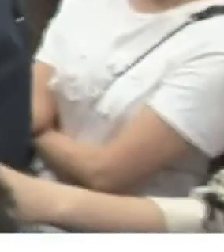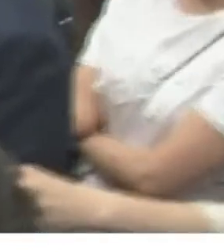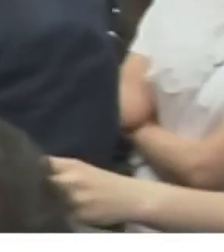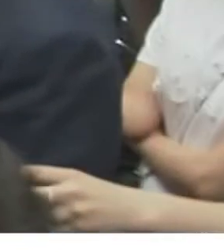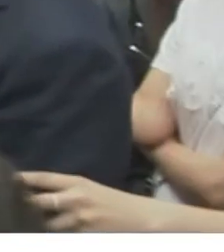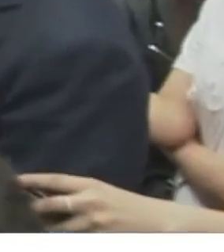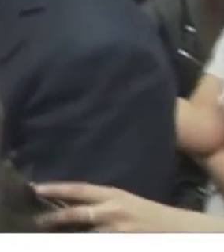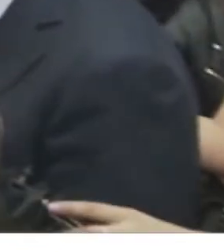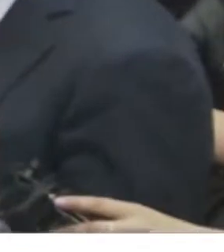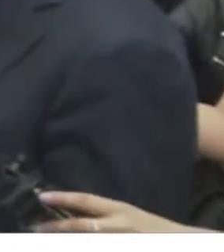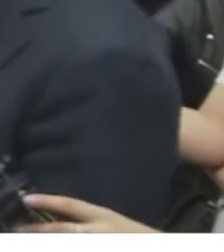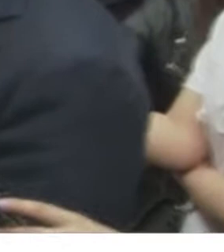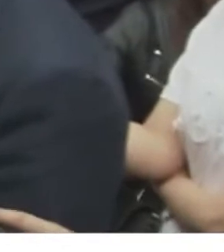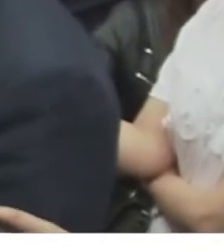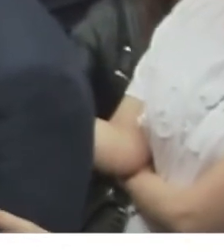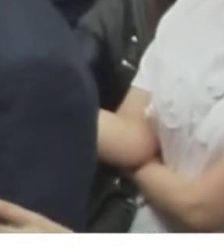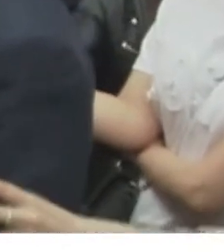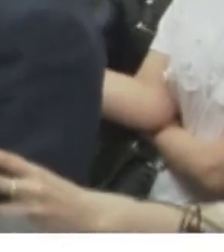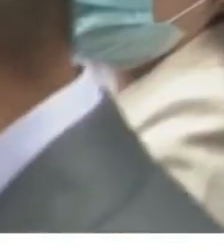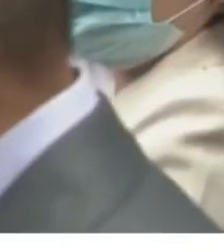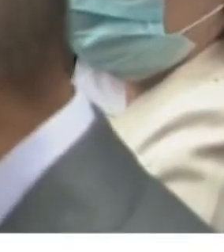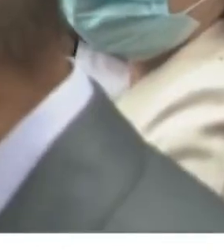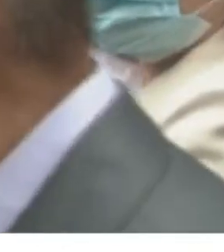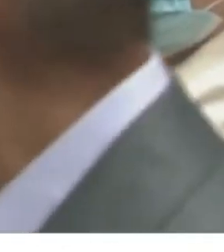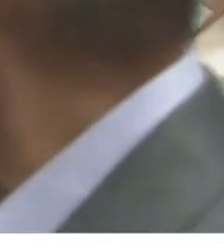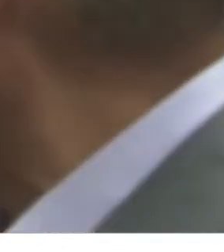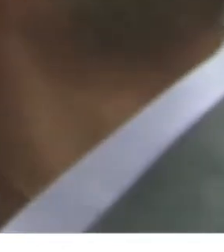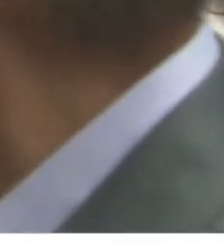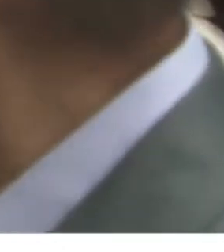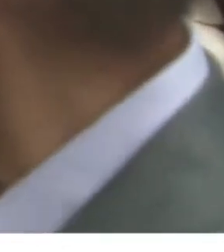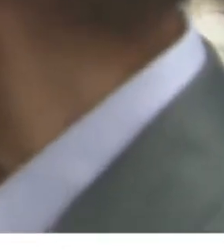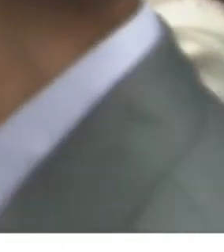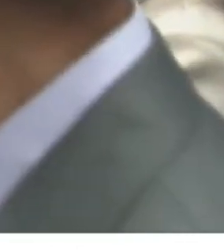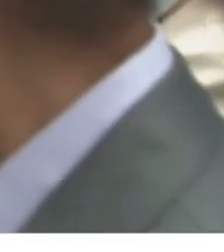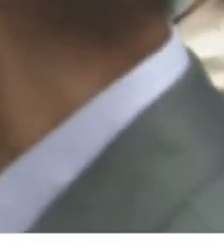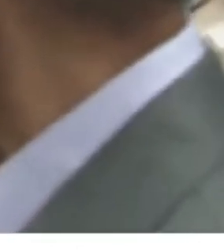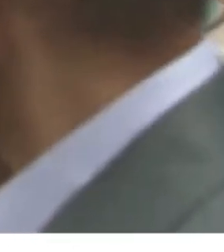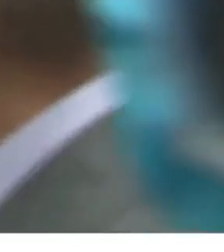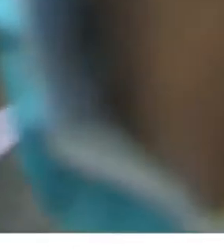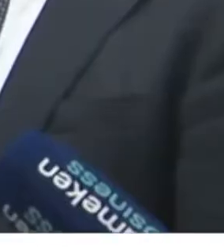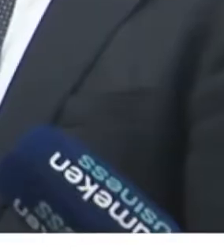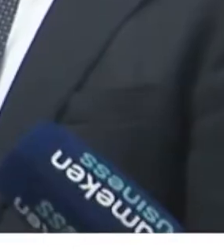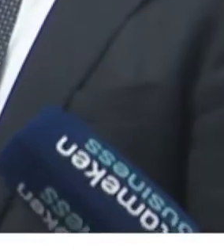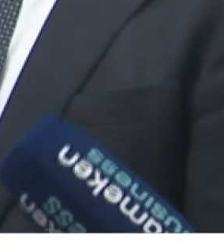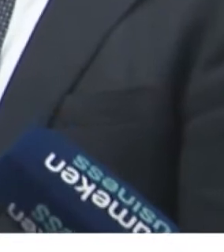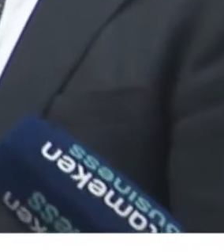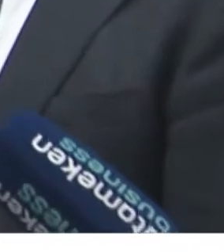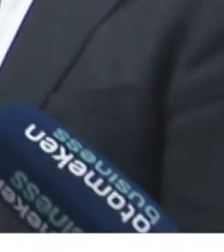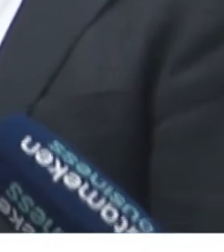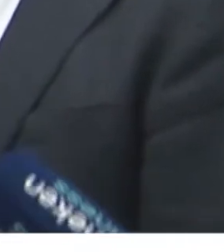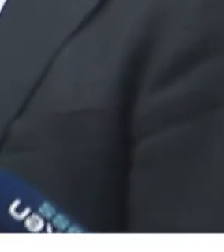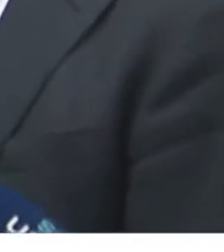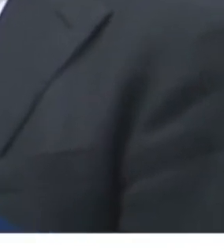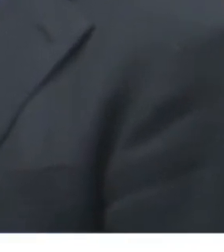сұрақ. Шектеулердің алынуы-алынбауы да әлі сұрақ күйінде. Өткені үкімет мүшелері бүгін аралап көрген нысандардың жағдайы мен оларға алда